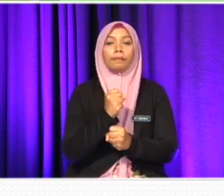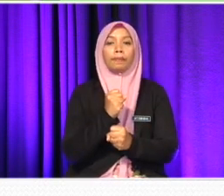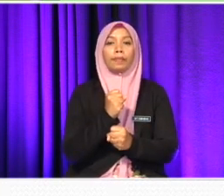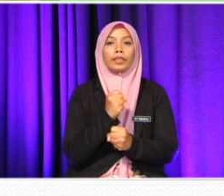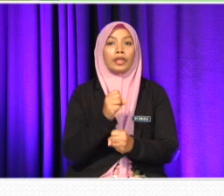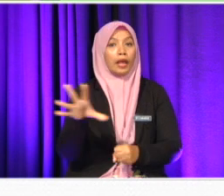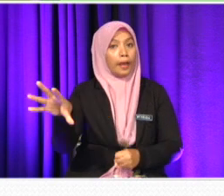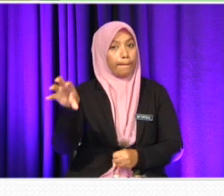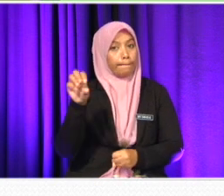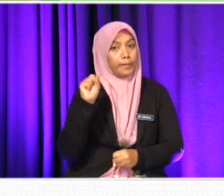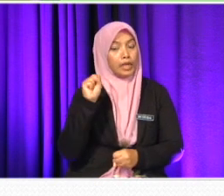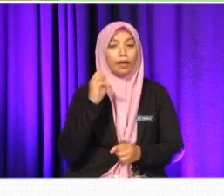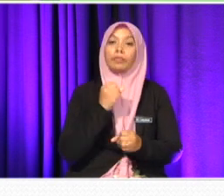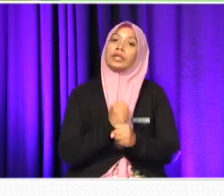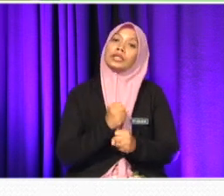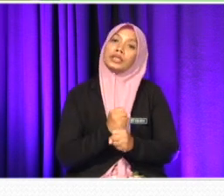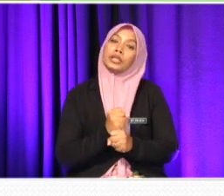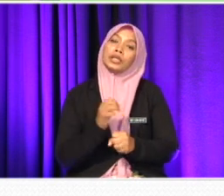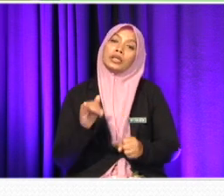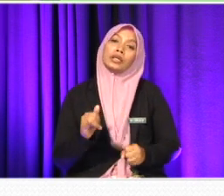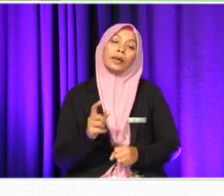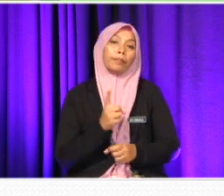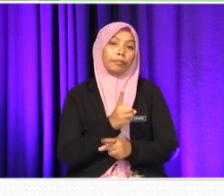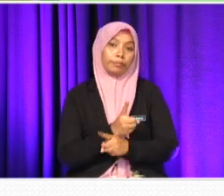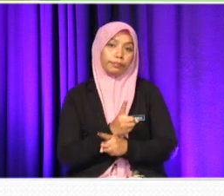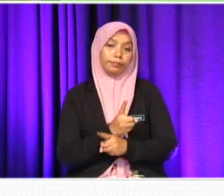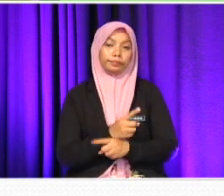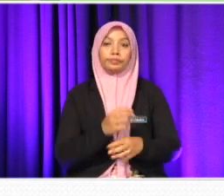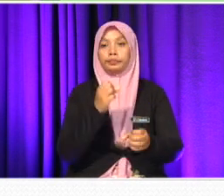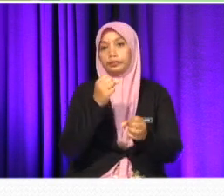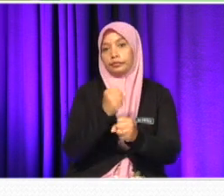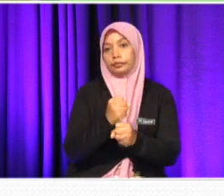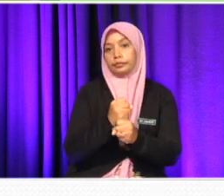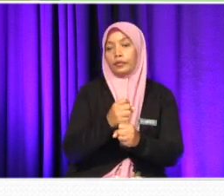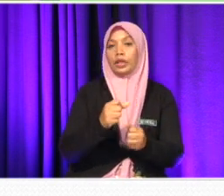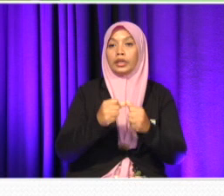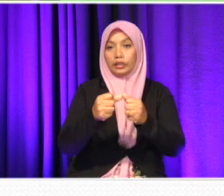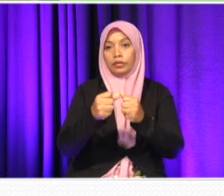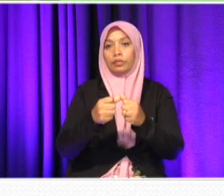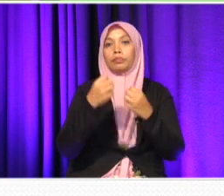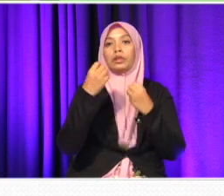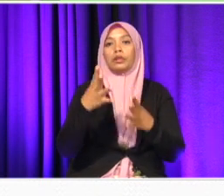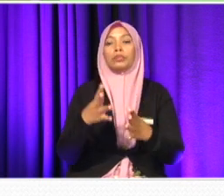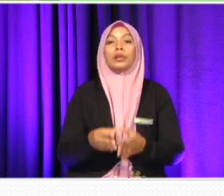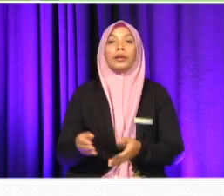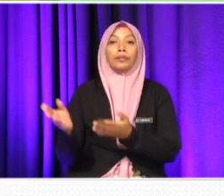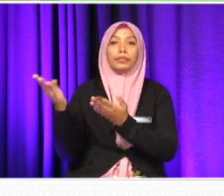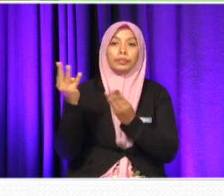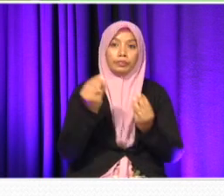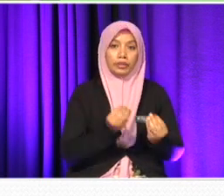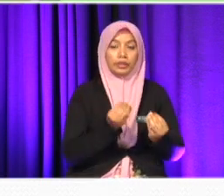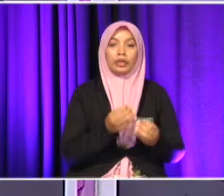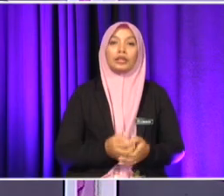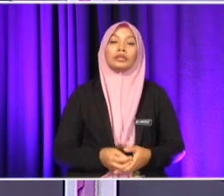melakukan pengambilan pengkajian sesuai untuk melaksanakan kerja di jabatan pemasaran pengikut maklumat permintaan daripada jabatan